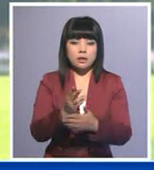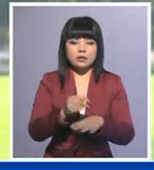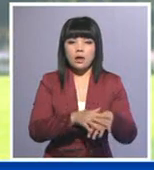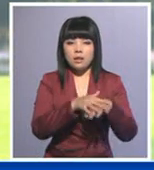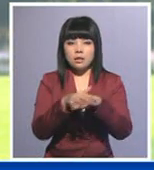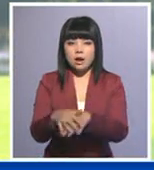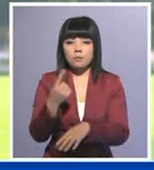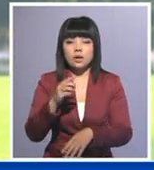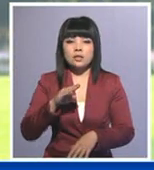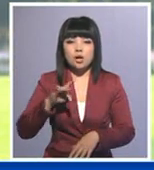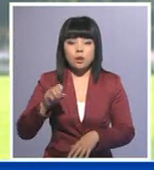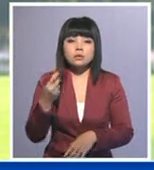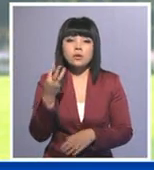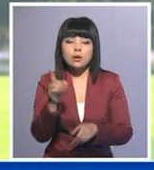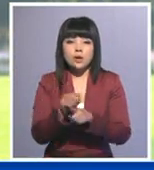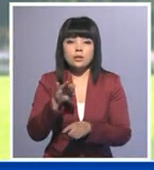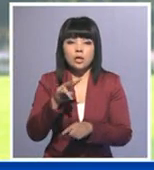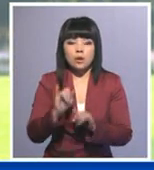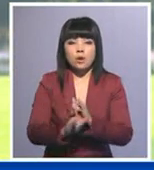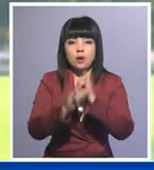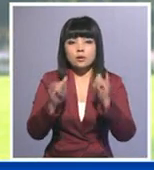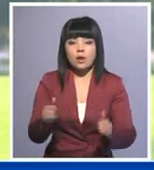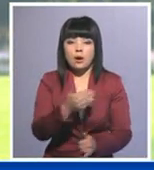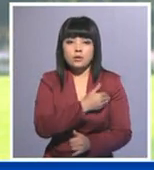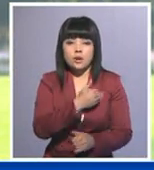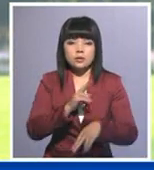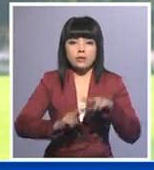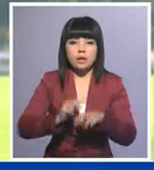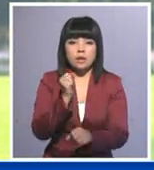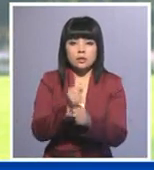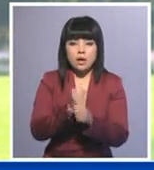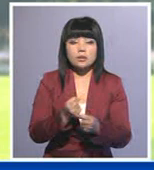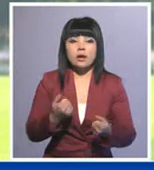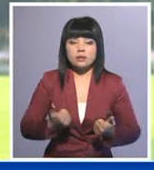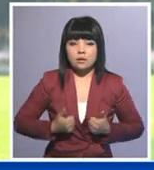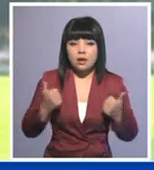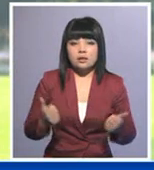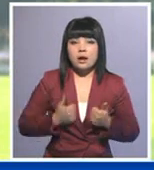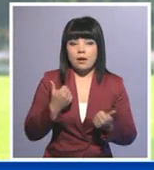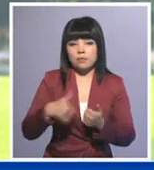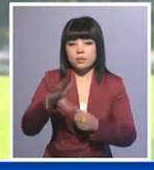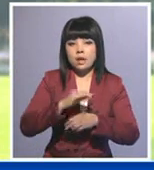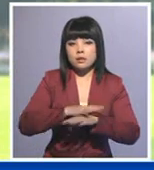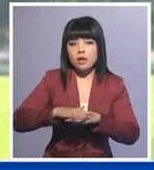біздің 1 триллион, бірнеше триллионға асайын деп отыр. Сондықтан қол жеткізген біздің келіссөздеріміз